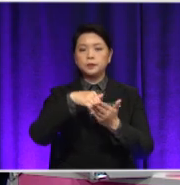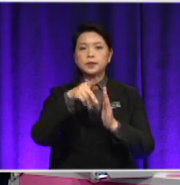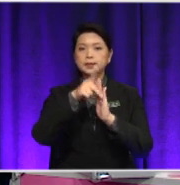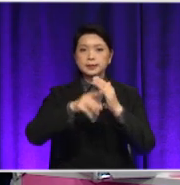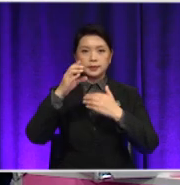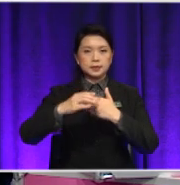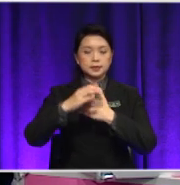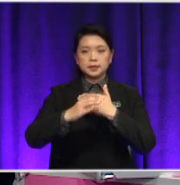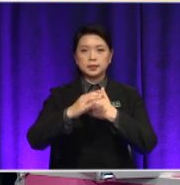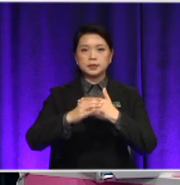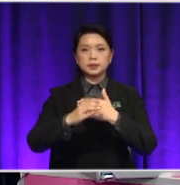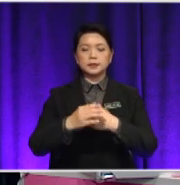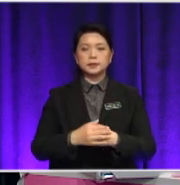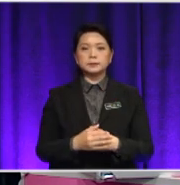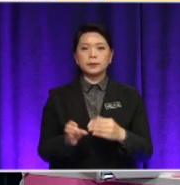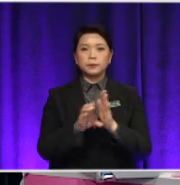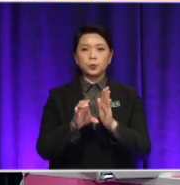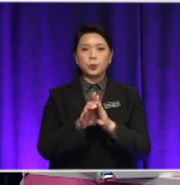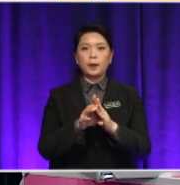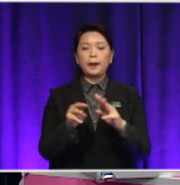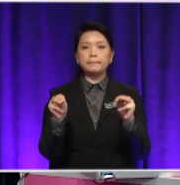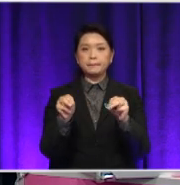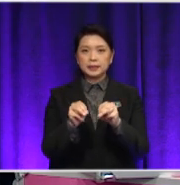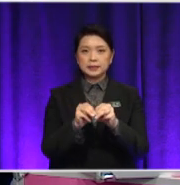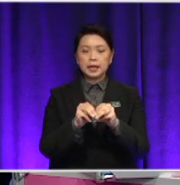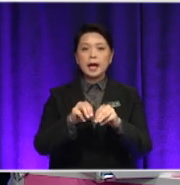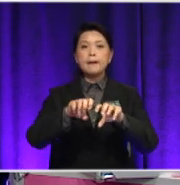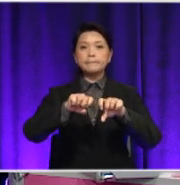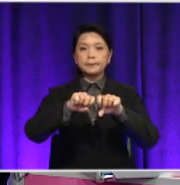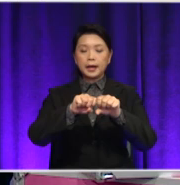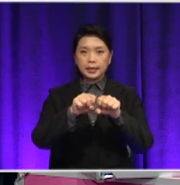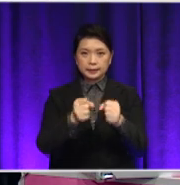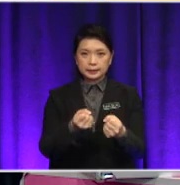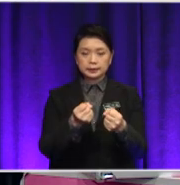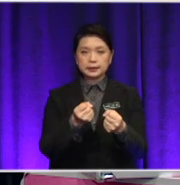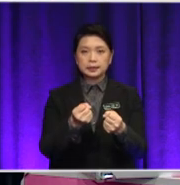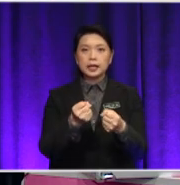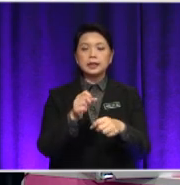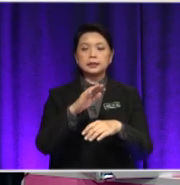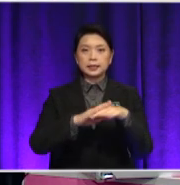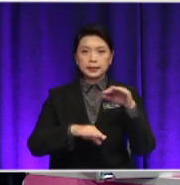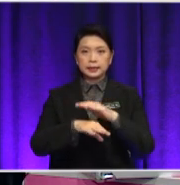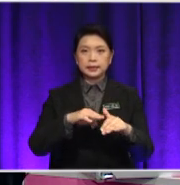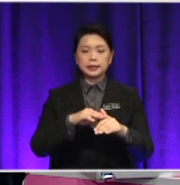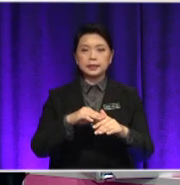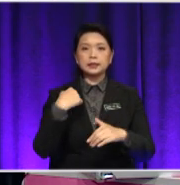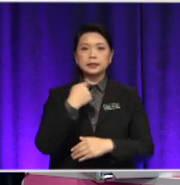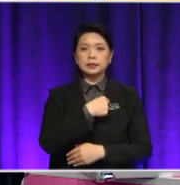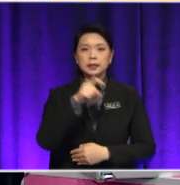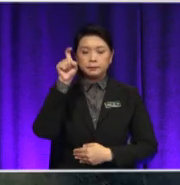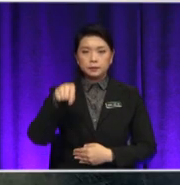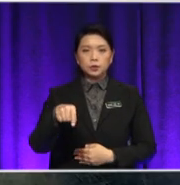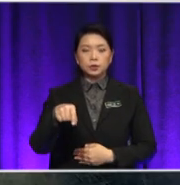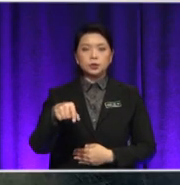ni. Oh. Contoh macam patah. Tadi kan kita cikgu Hakim dah terangkan patah, kita kena call